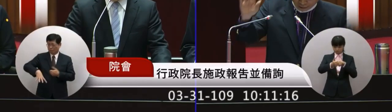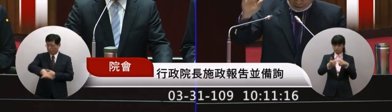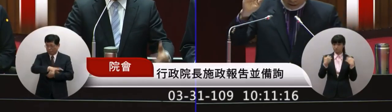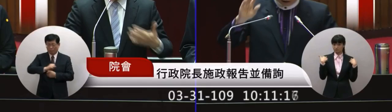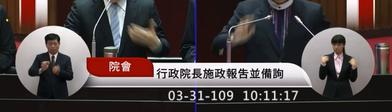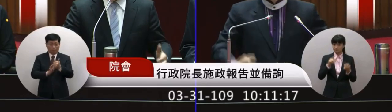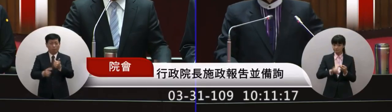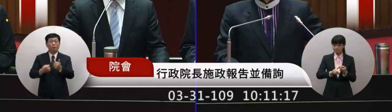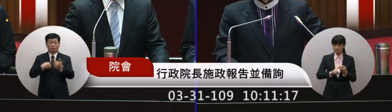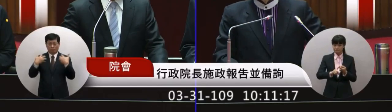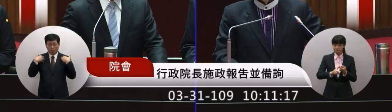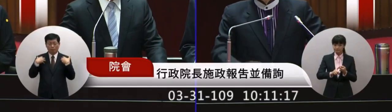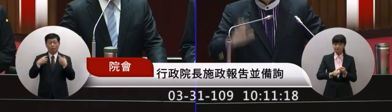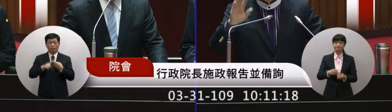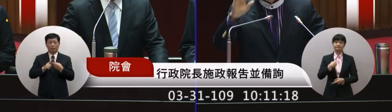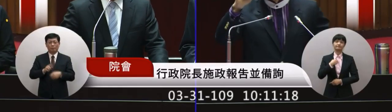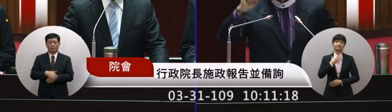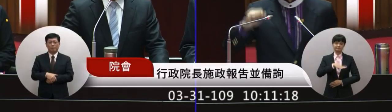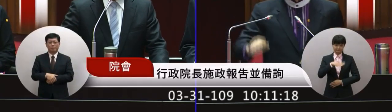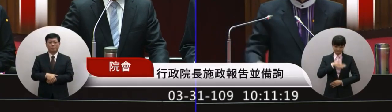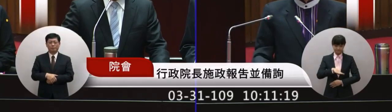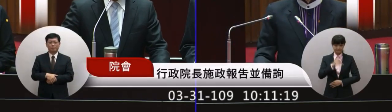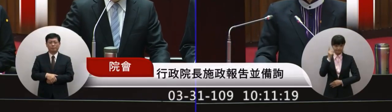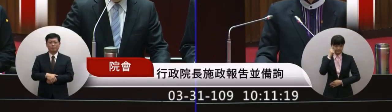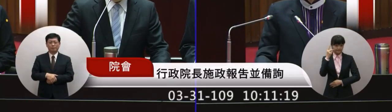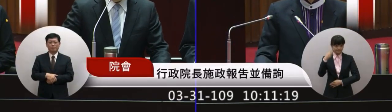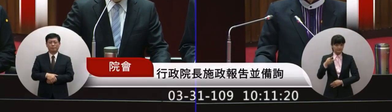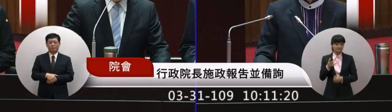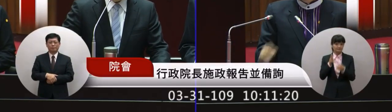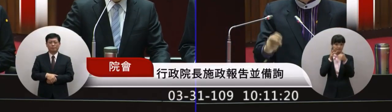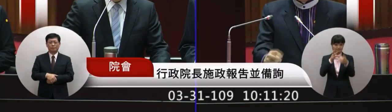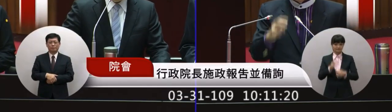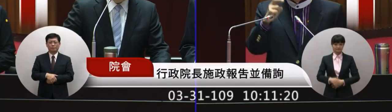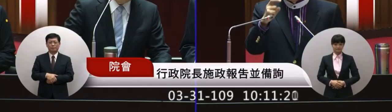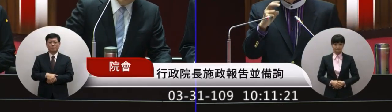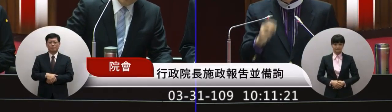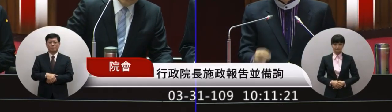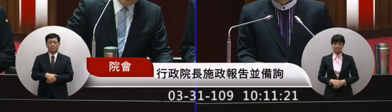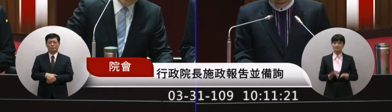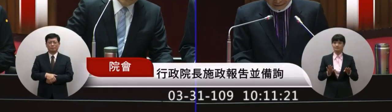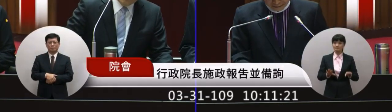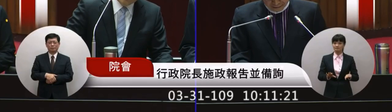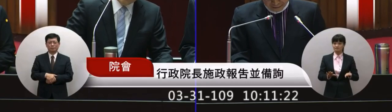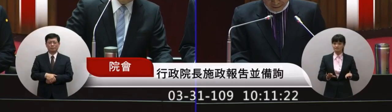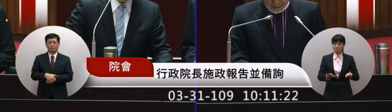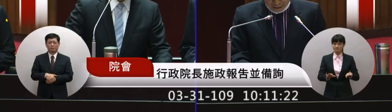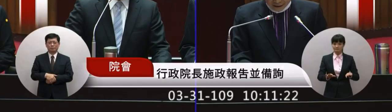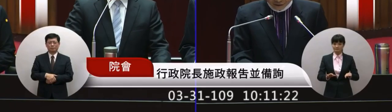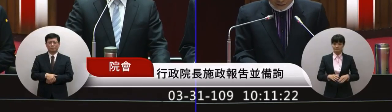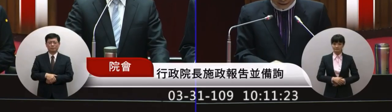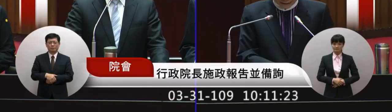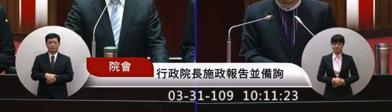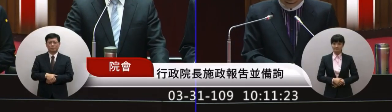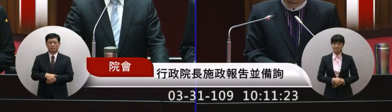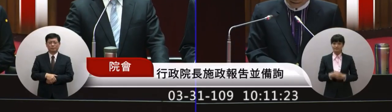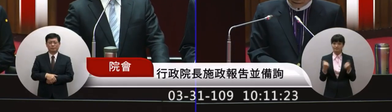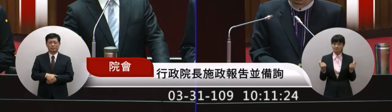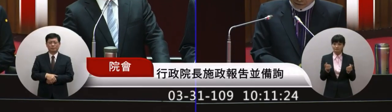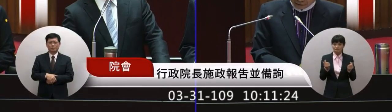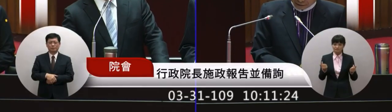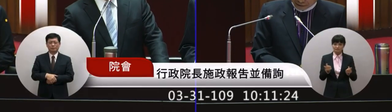行政团队都是我负责。 我请问你哦，咱即马有即个类似安